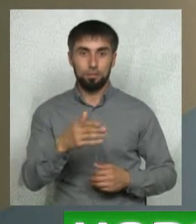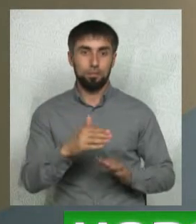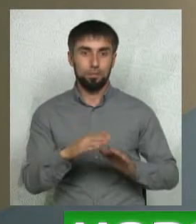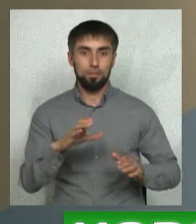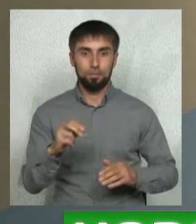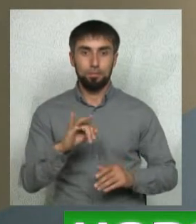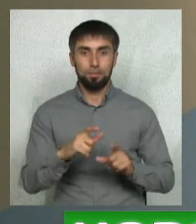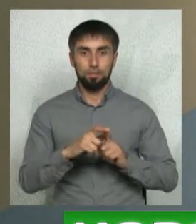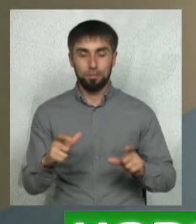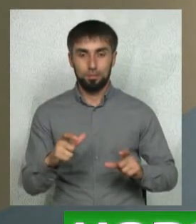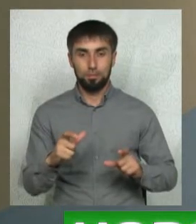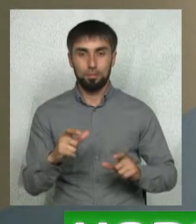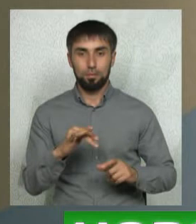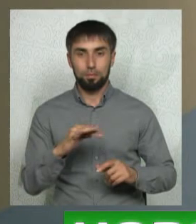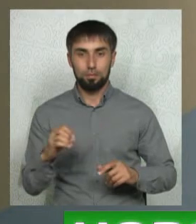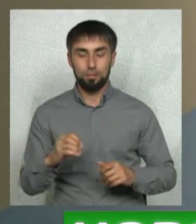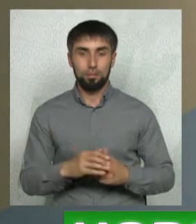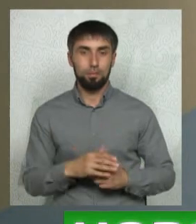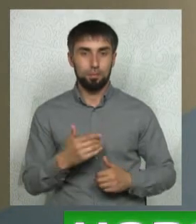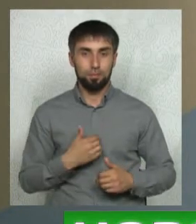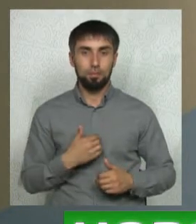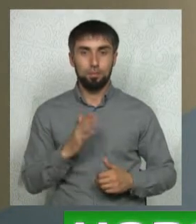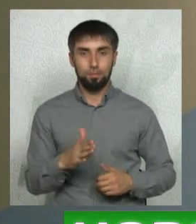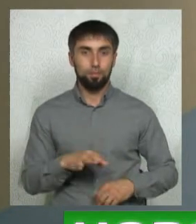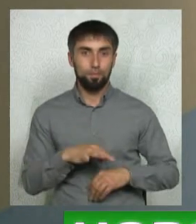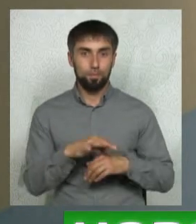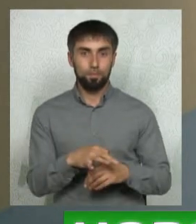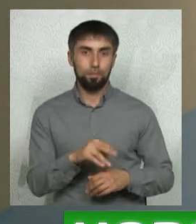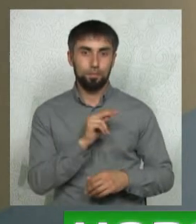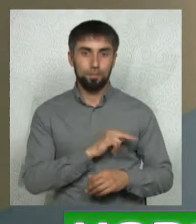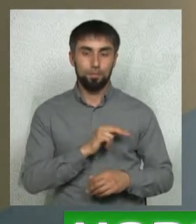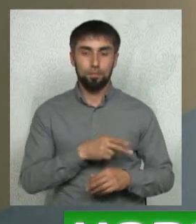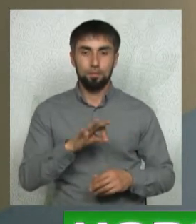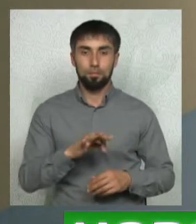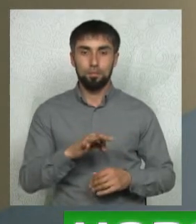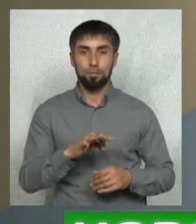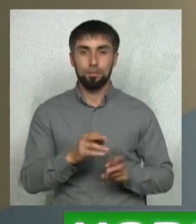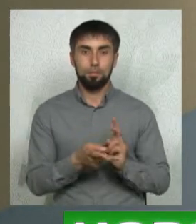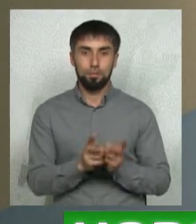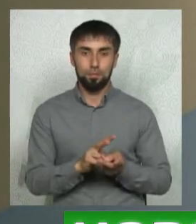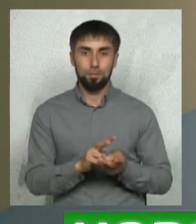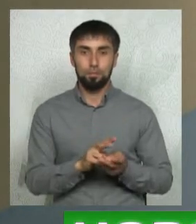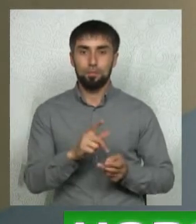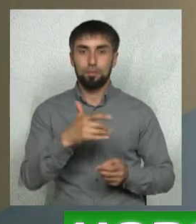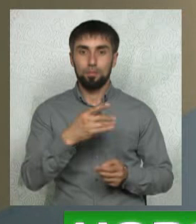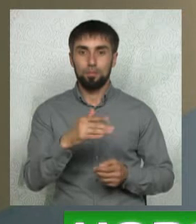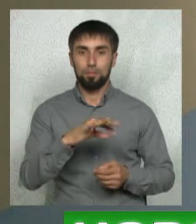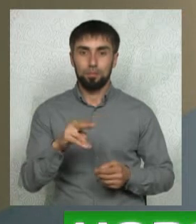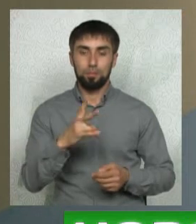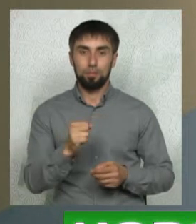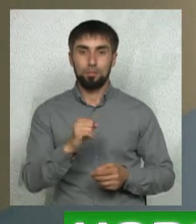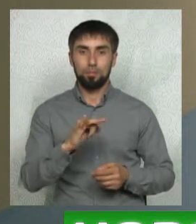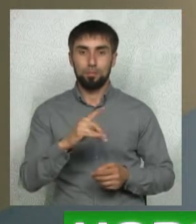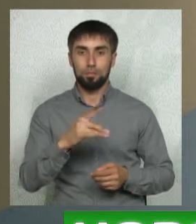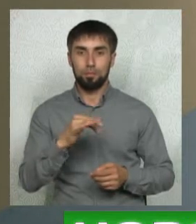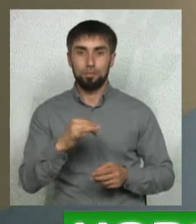детские садики и школьные учреждения, нами были проведены работы по замене головопровода на